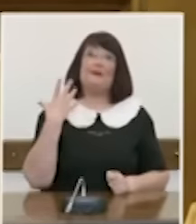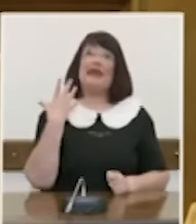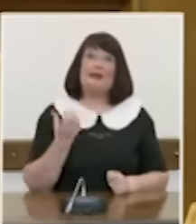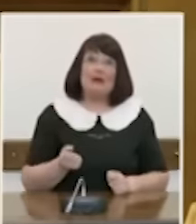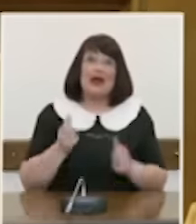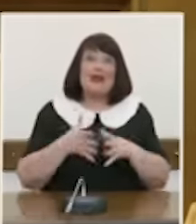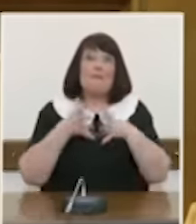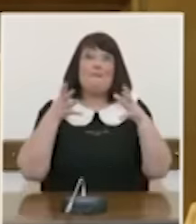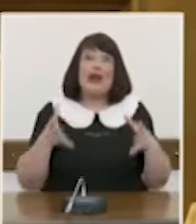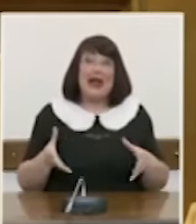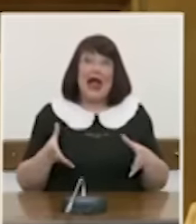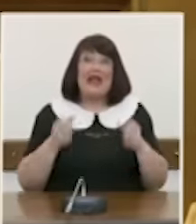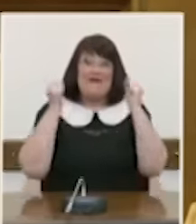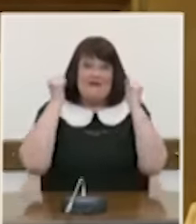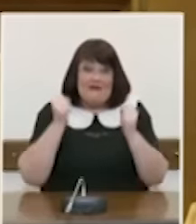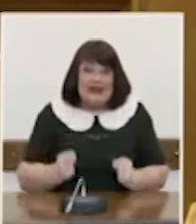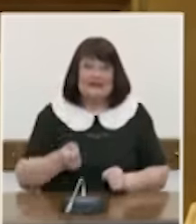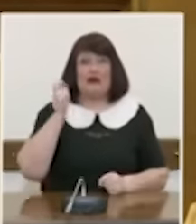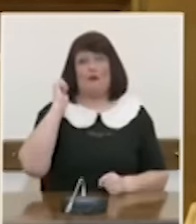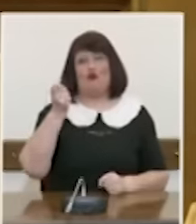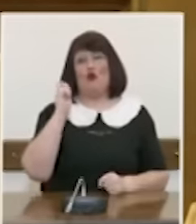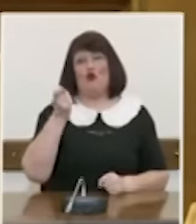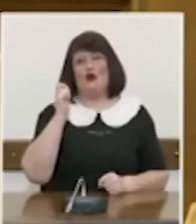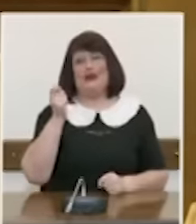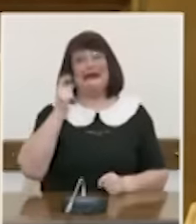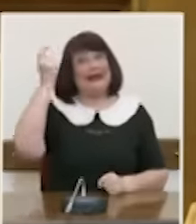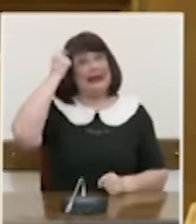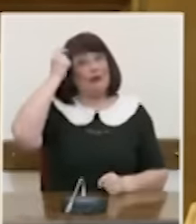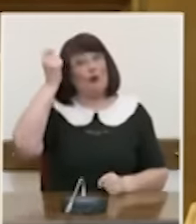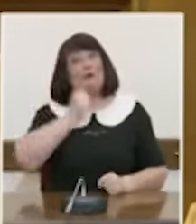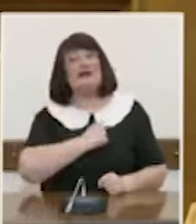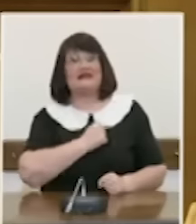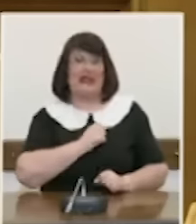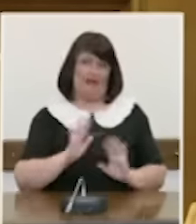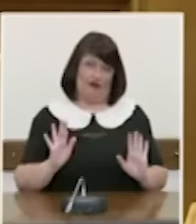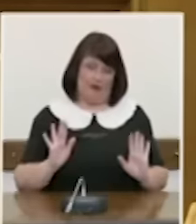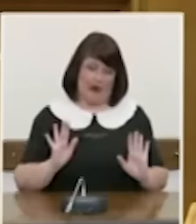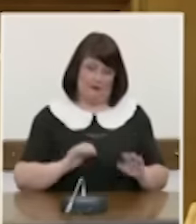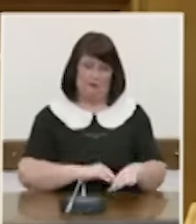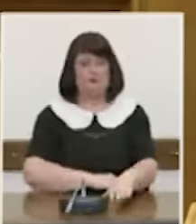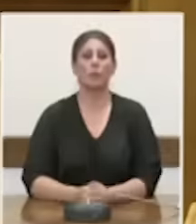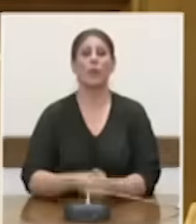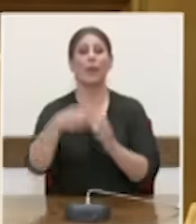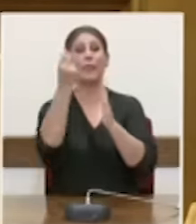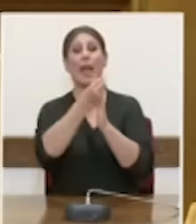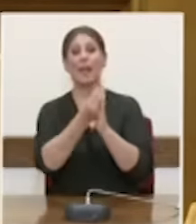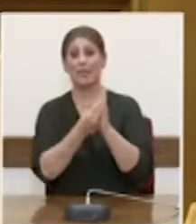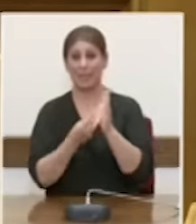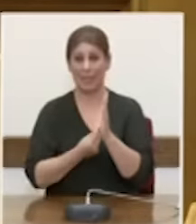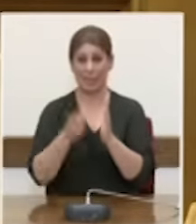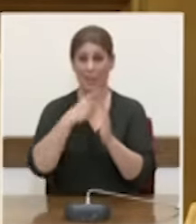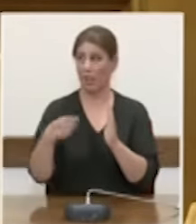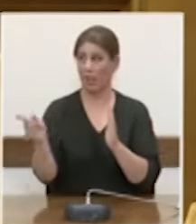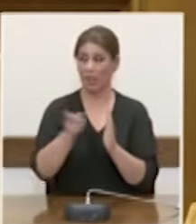τεράστια θεμελιακή, πολιτική, ιδεολογική και αξιακή διαφορά του ΚΚΕ και